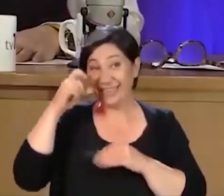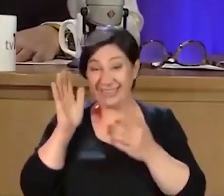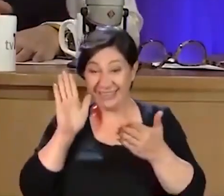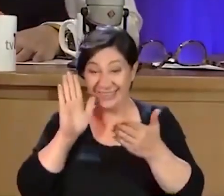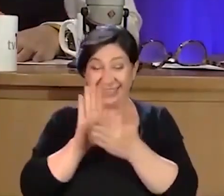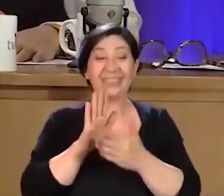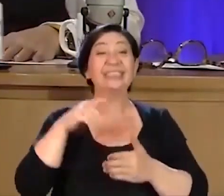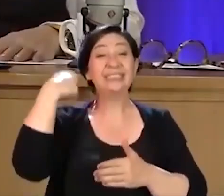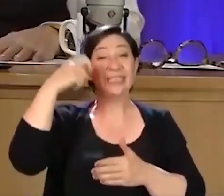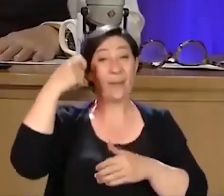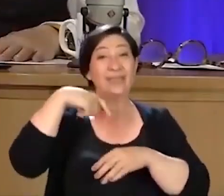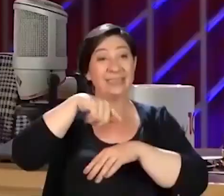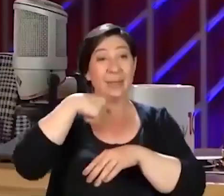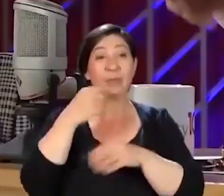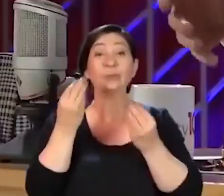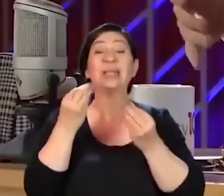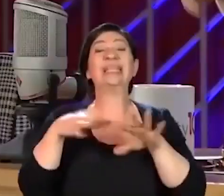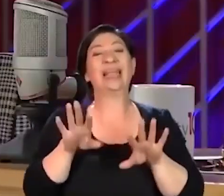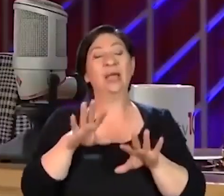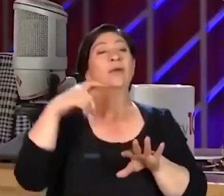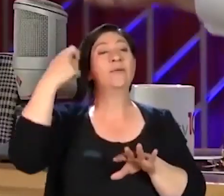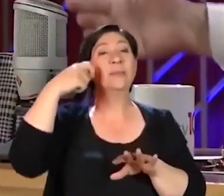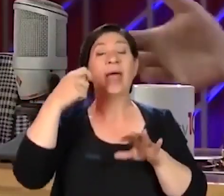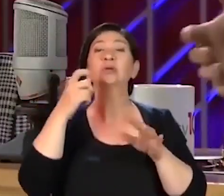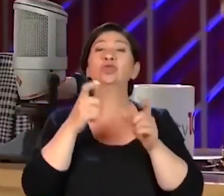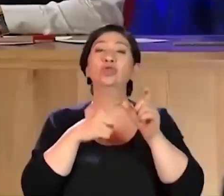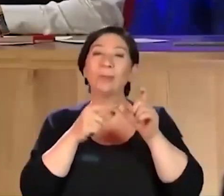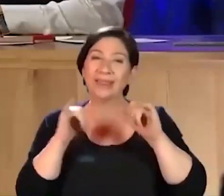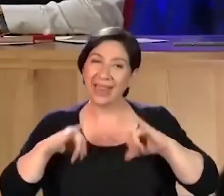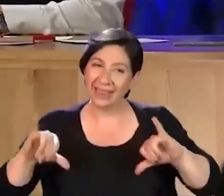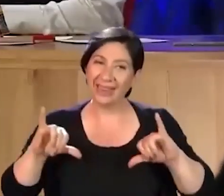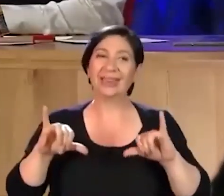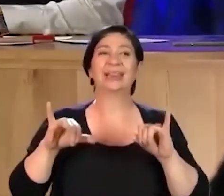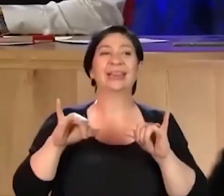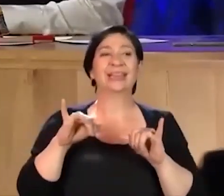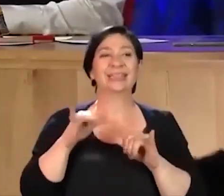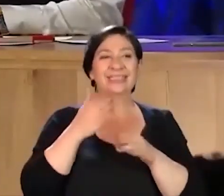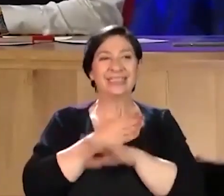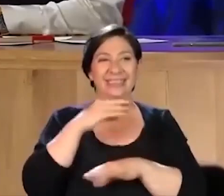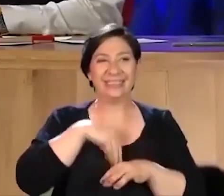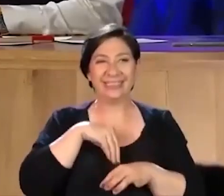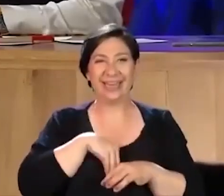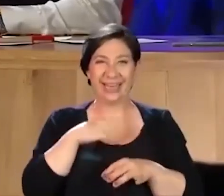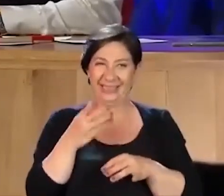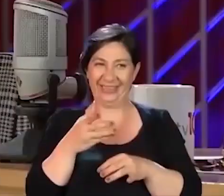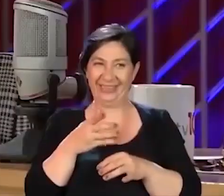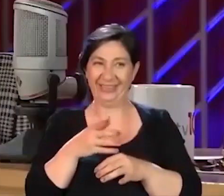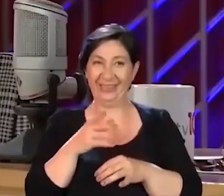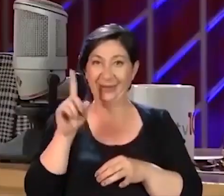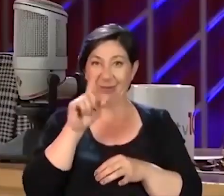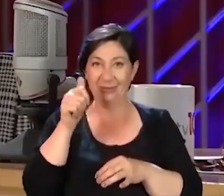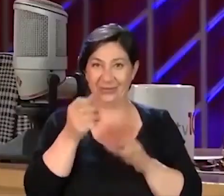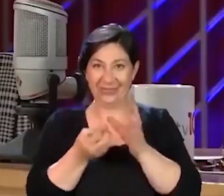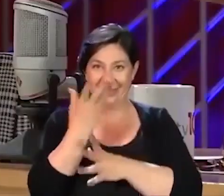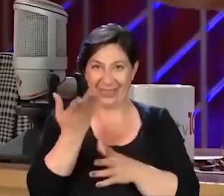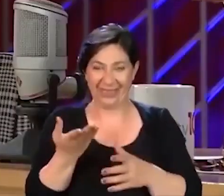Aslında sinema sezonu için güzel bir şey değil. Çünkü genelde filmler işte Şubat tatilinde çıkar. Abi gerçek sanırlar bir saniye. Yani 10 gün sonra